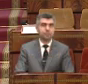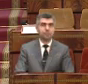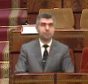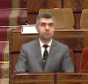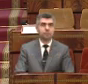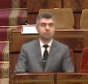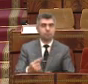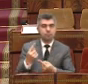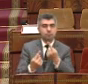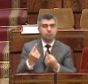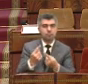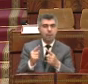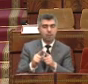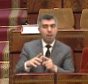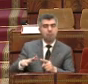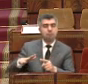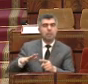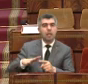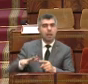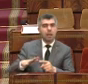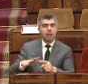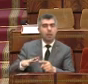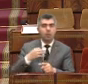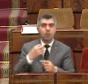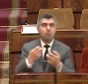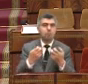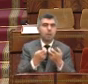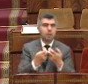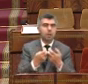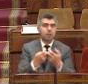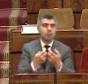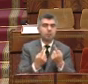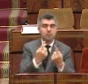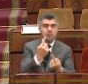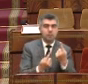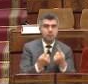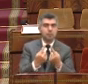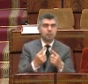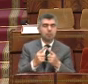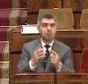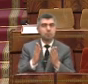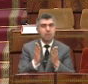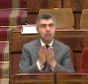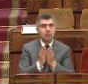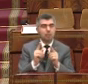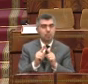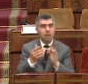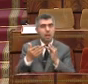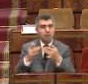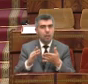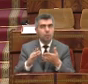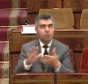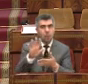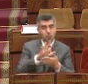بين المؤسسات ولو في العالم الحضري او في العالم القروي نلاحظ كاين بين الفرق بين عدد ديال المؤسسات، سواء من التجهيزات من ناحيه ديال